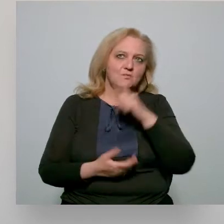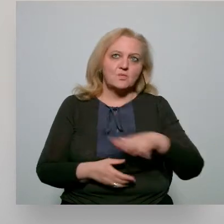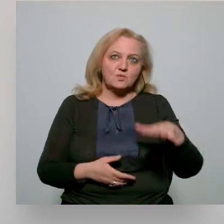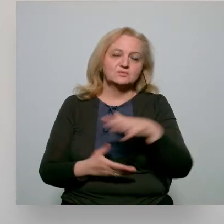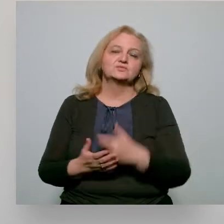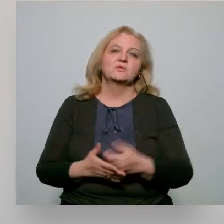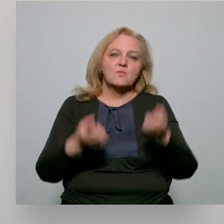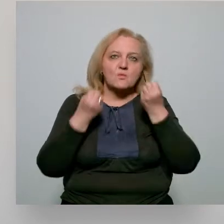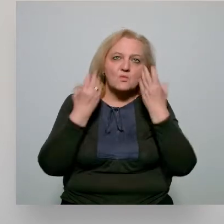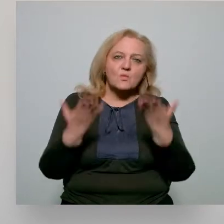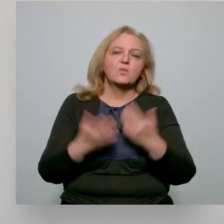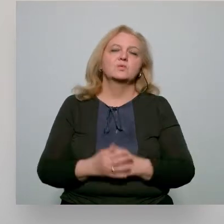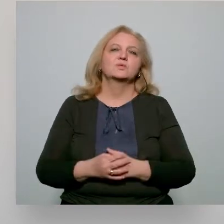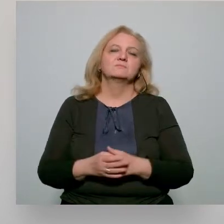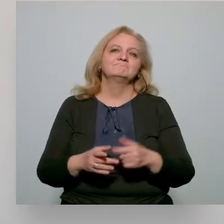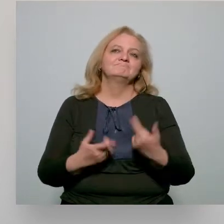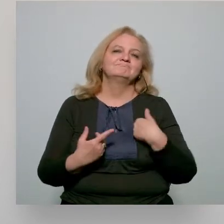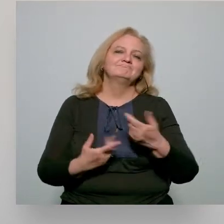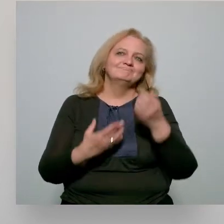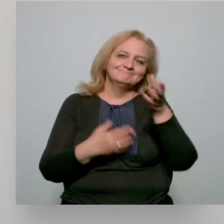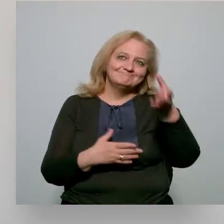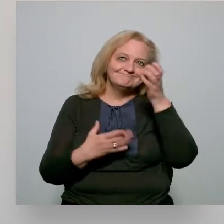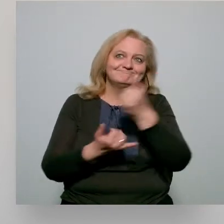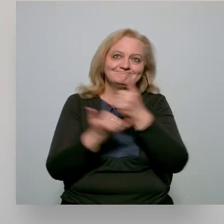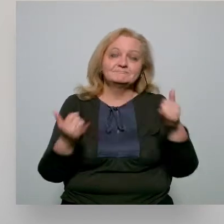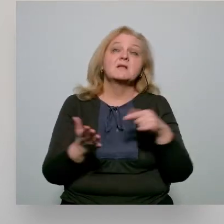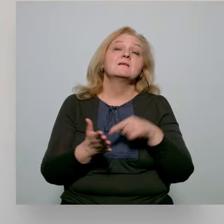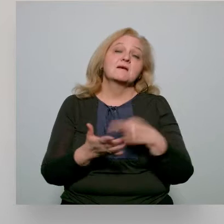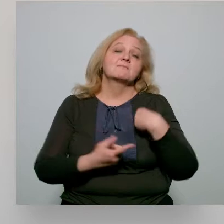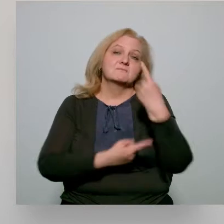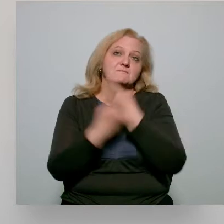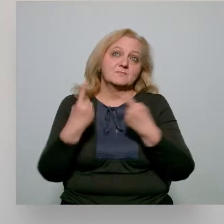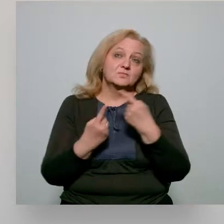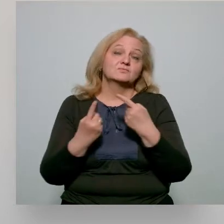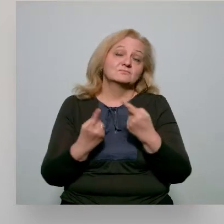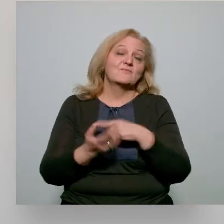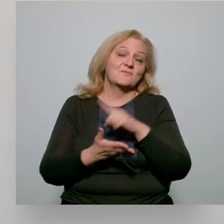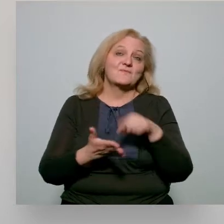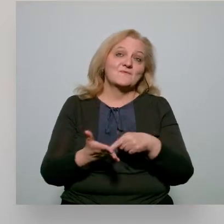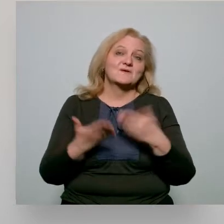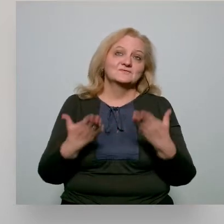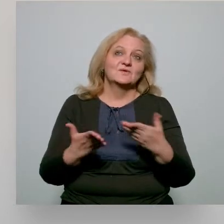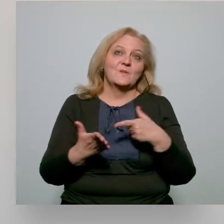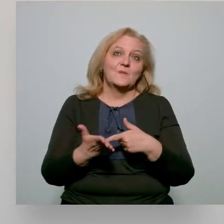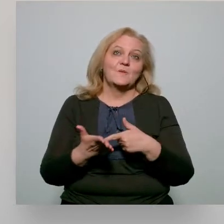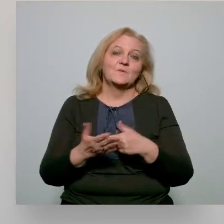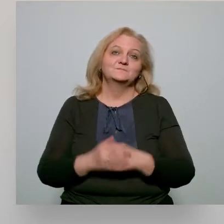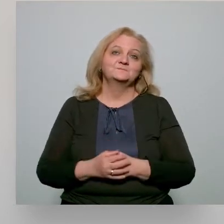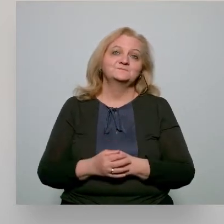publicznego, kulturalnego, intelektualnego, także myślę, że no właśnie ten